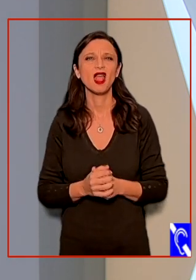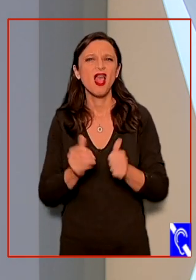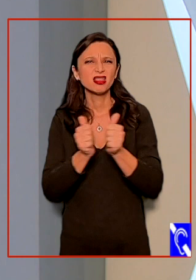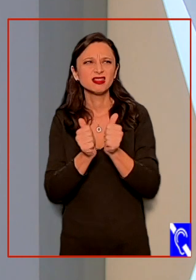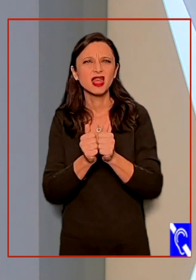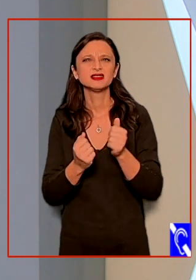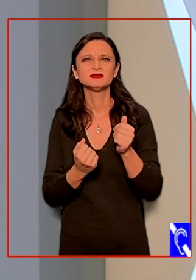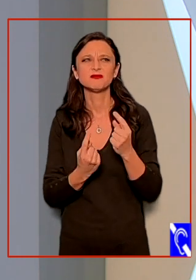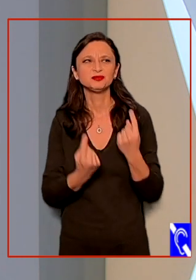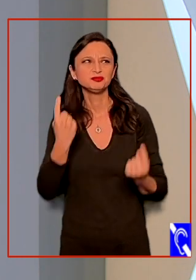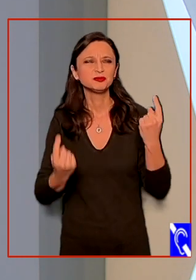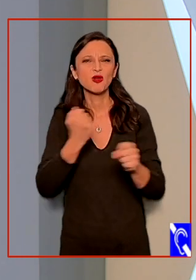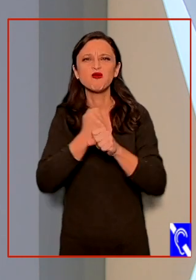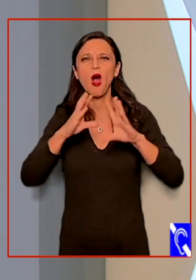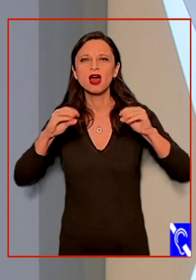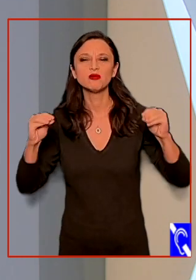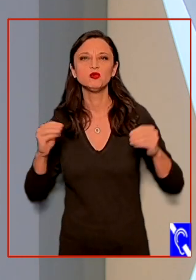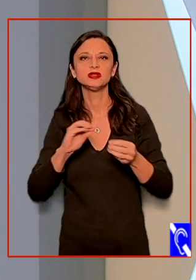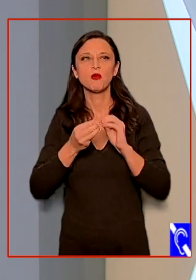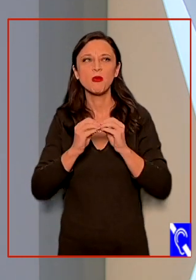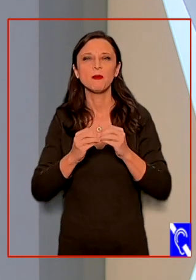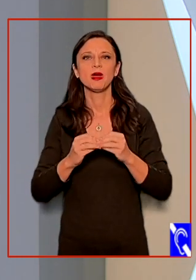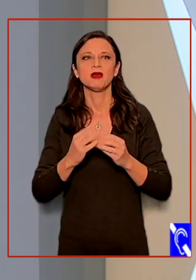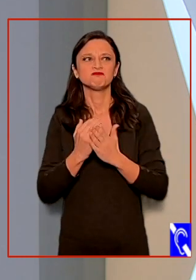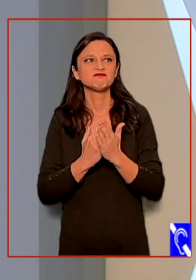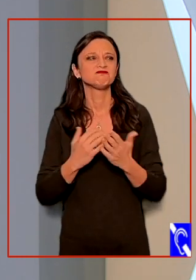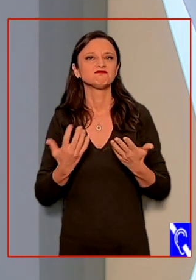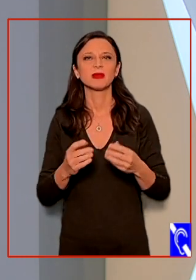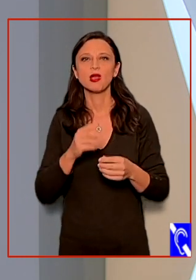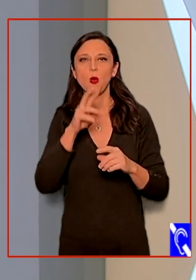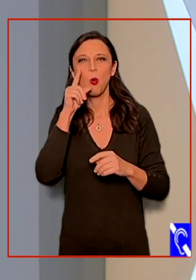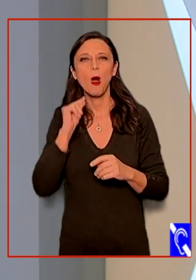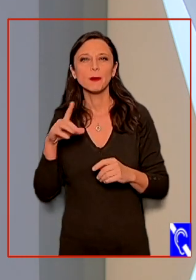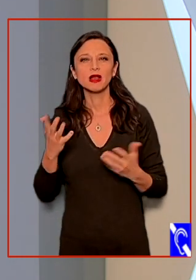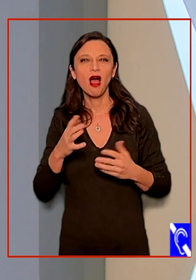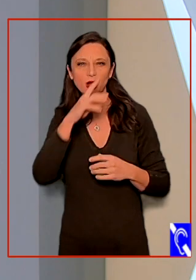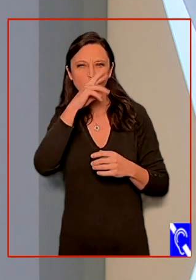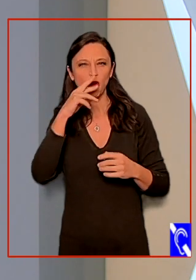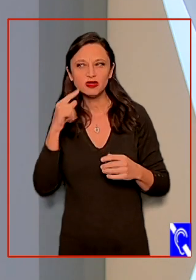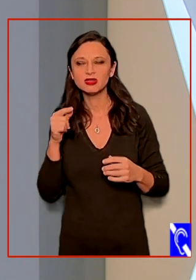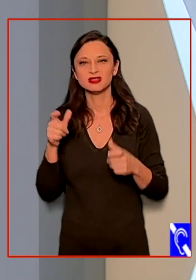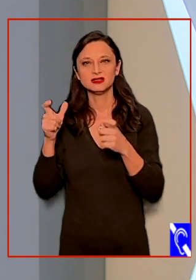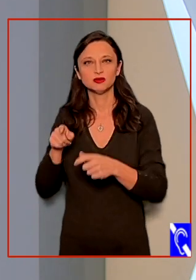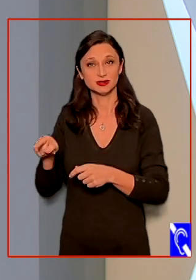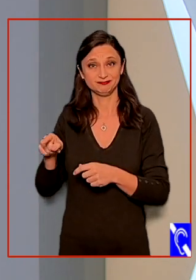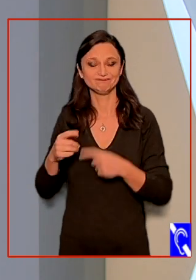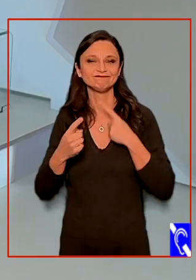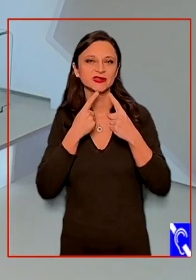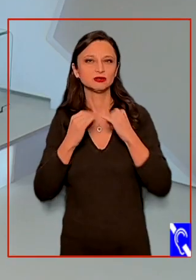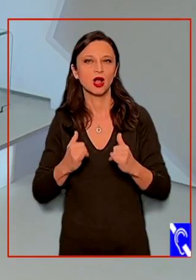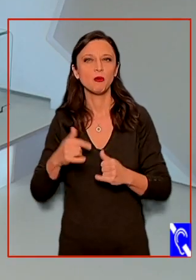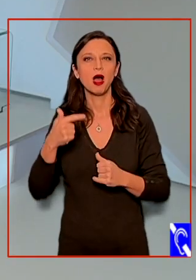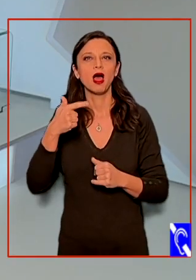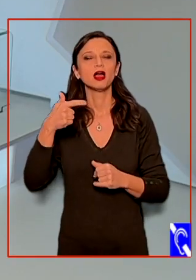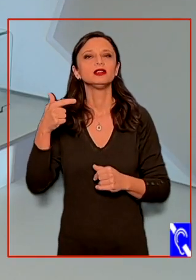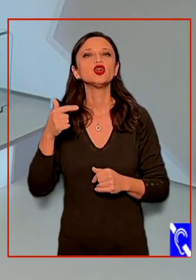apar foarte multe probleme și sunt oameni care profită de situația acestor persoane. Dezbatem chiar acum acest subiect cu invitații mei, legătură directă prin Zoom.